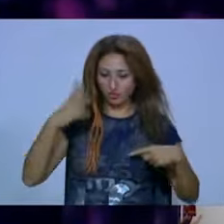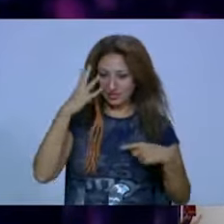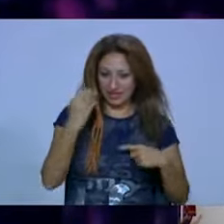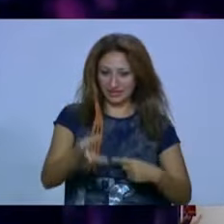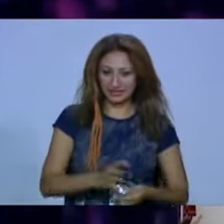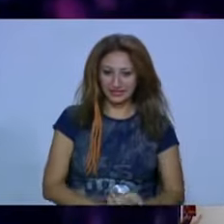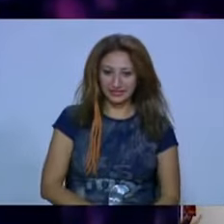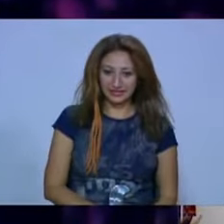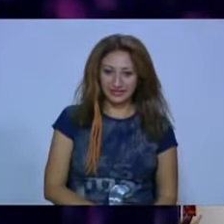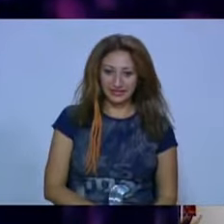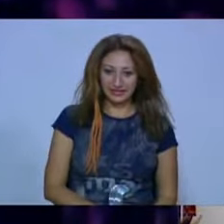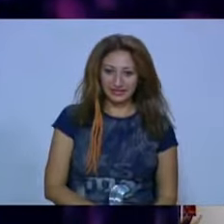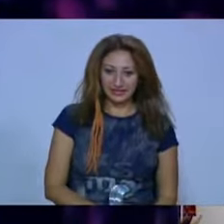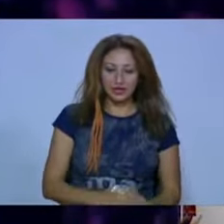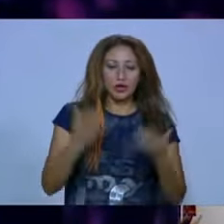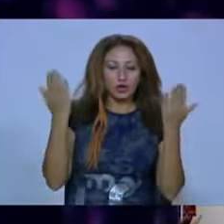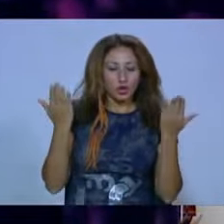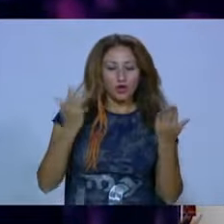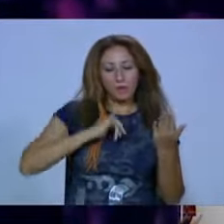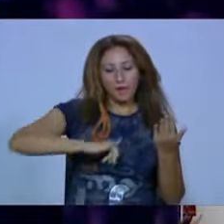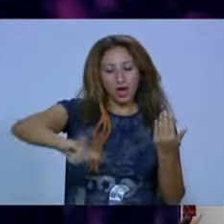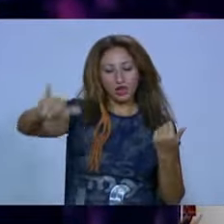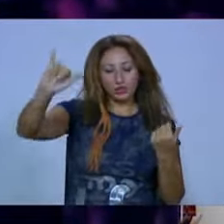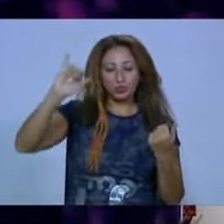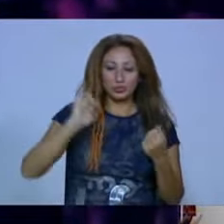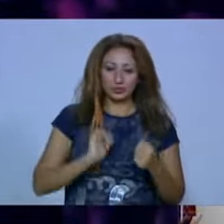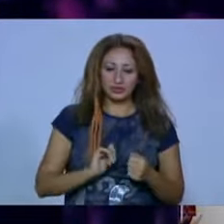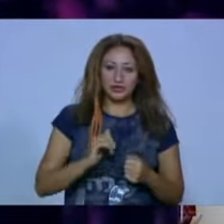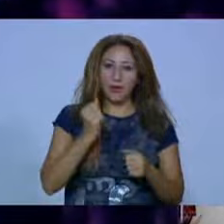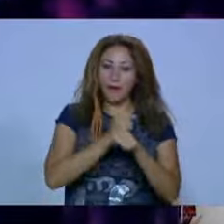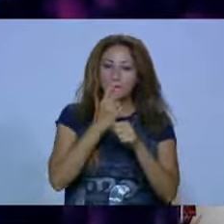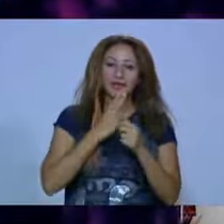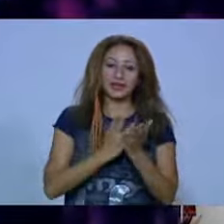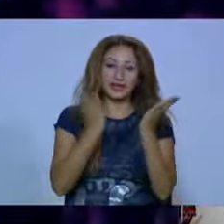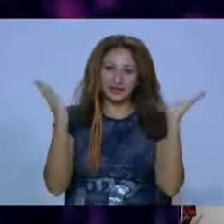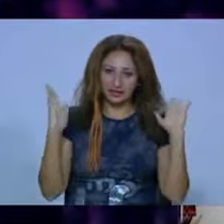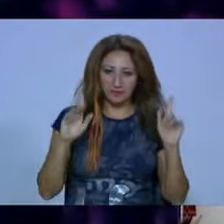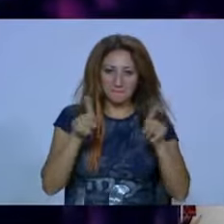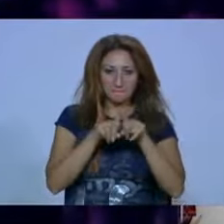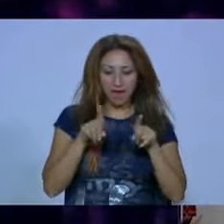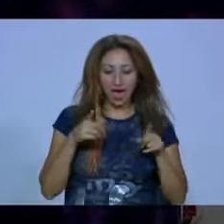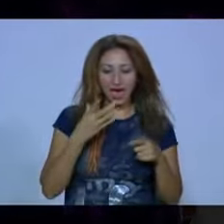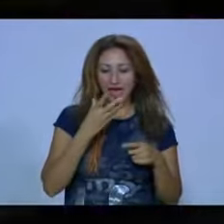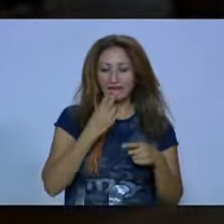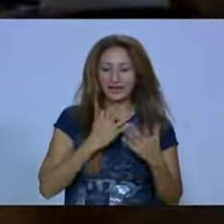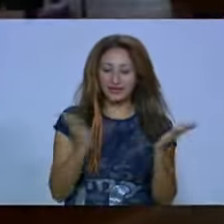ده، وربنا دايما يجعلكم في الخير ومع الخير دايما.